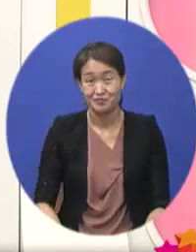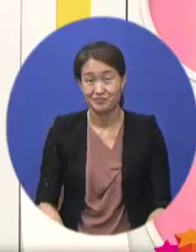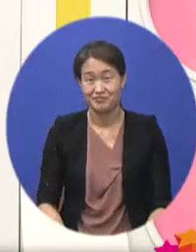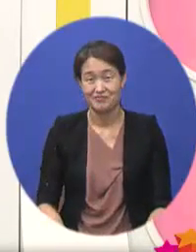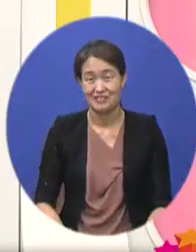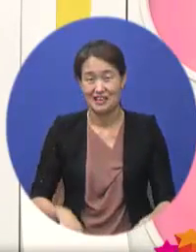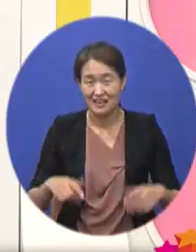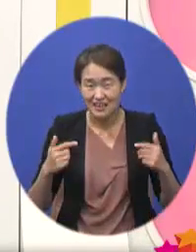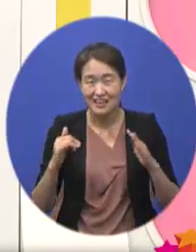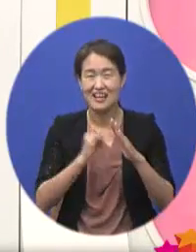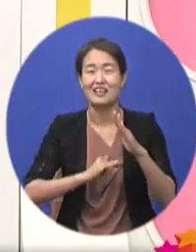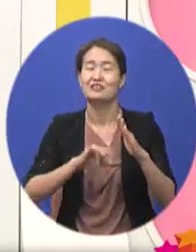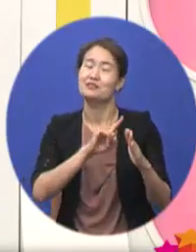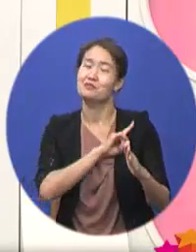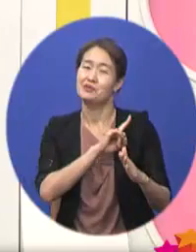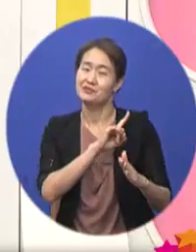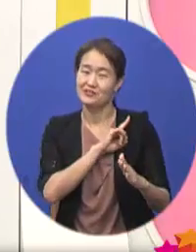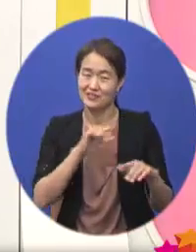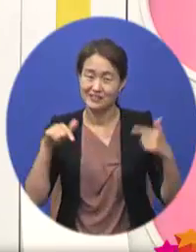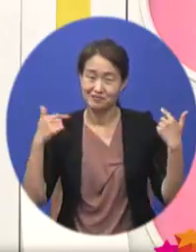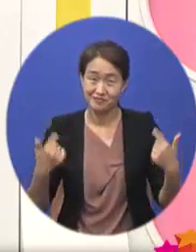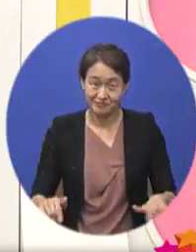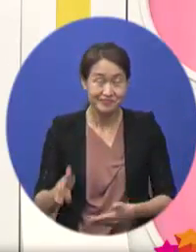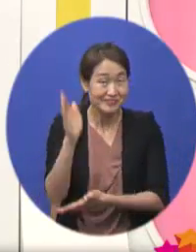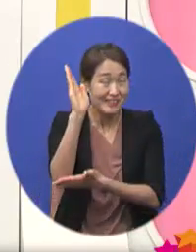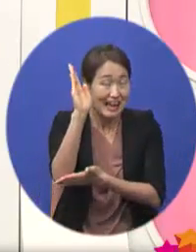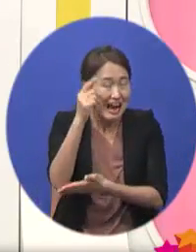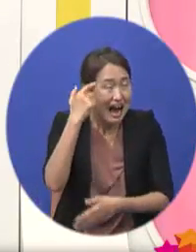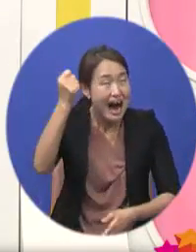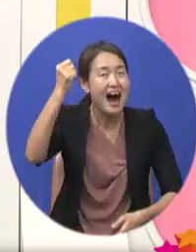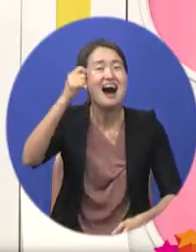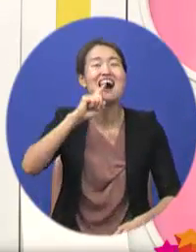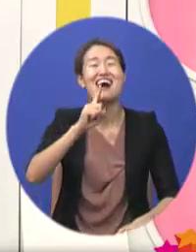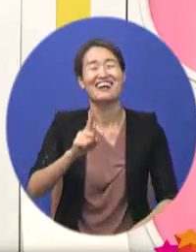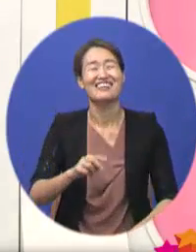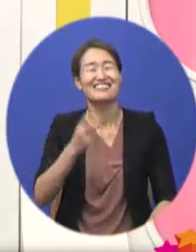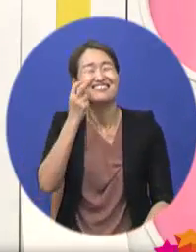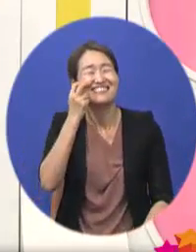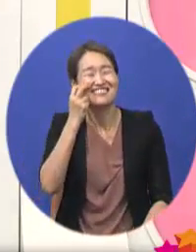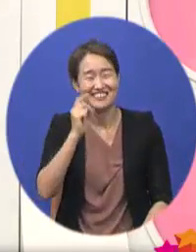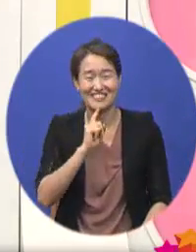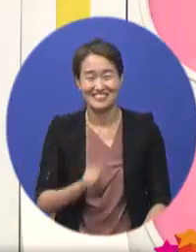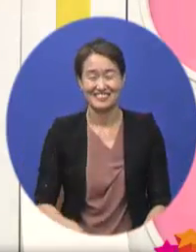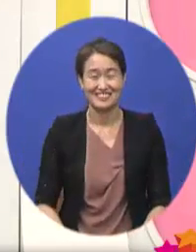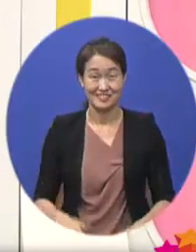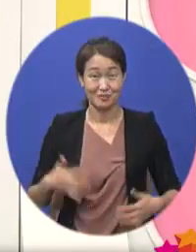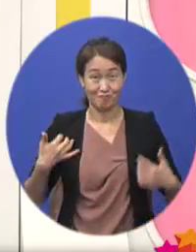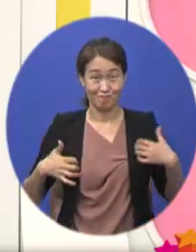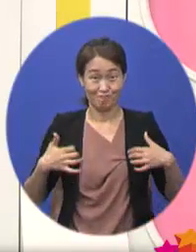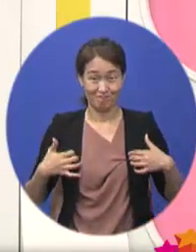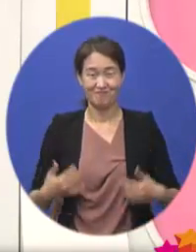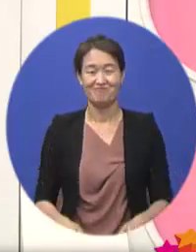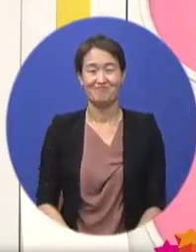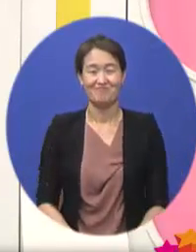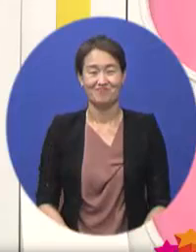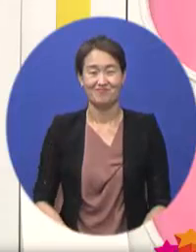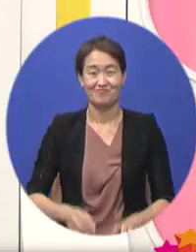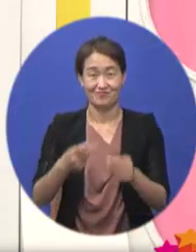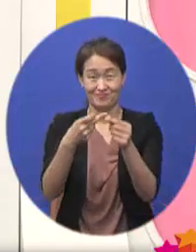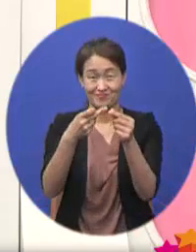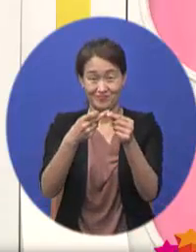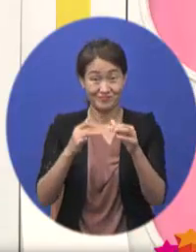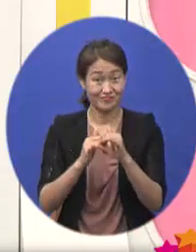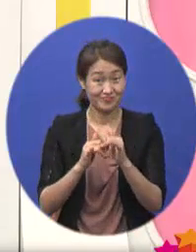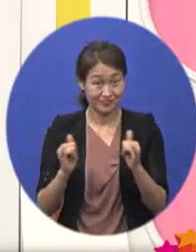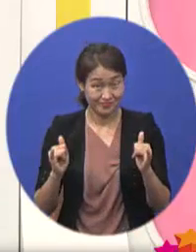아내분이 먼저, 가족이 먼저라는 얘기하다가 하려다가 지금 이렇게 한번 네. 얘기 웃자고 해본 재밌었어요. 거예요. 재밌었어요. 네. 네. 네. 자, 우리 12번